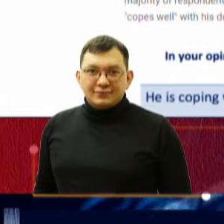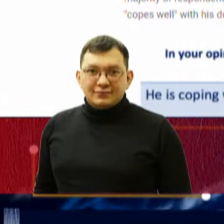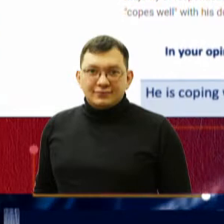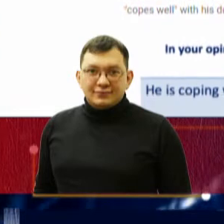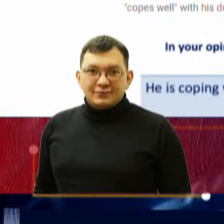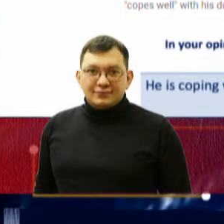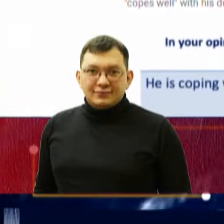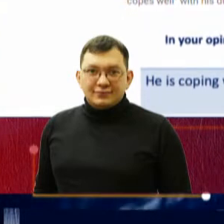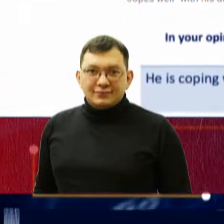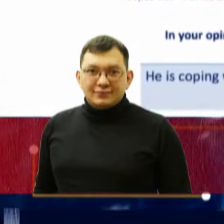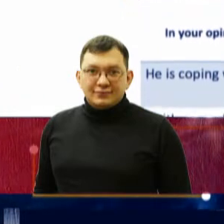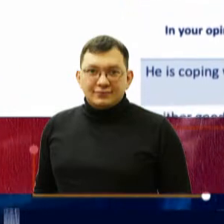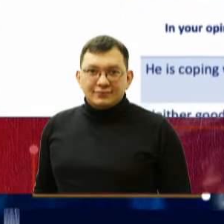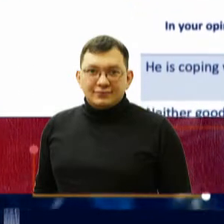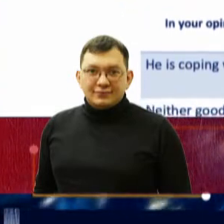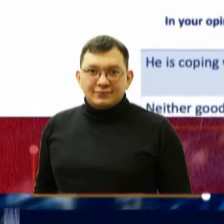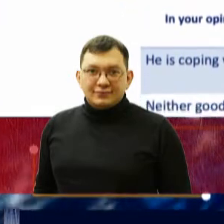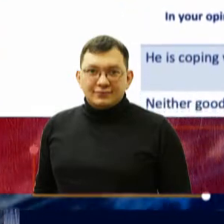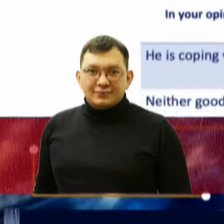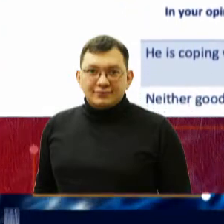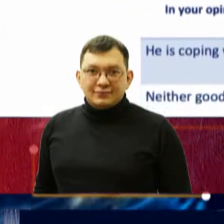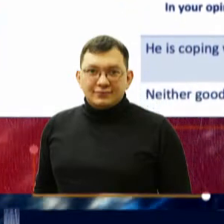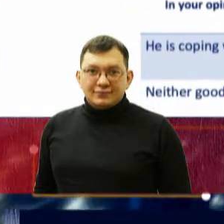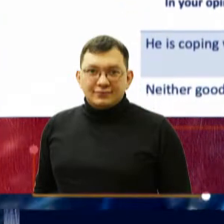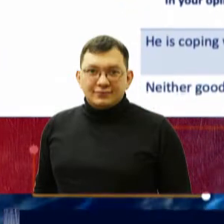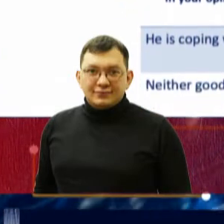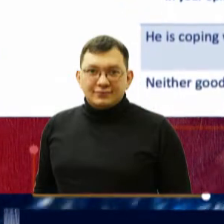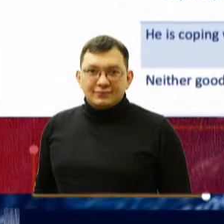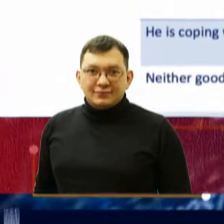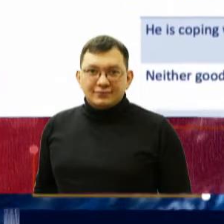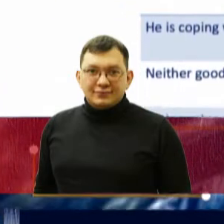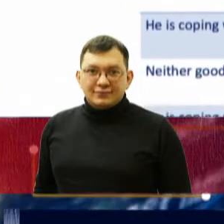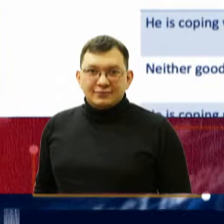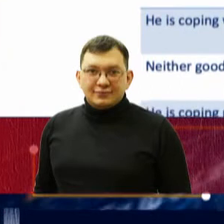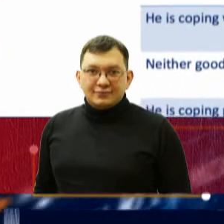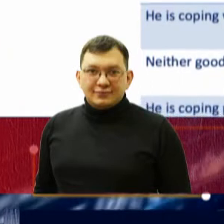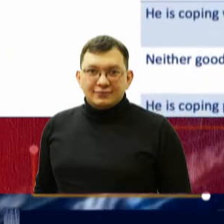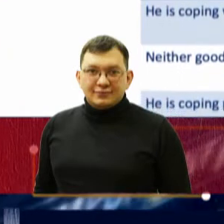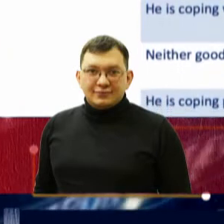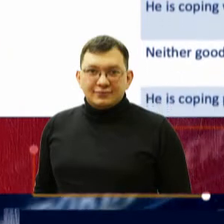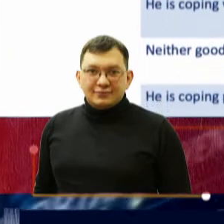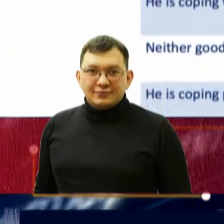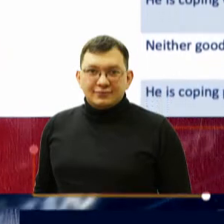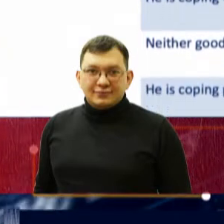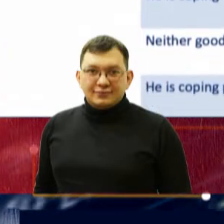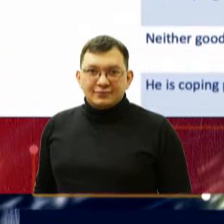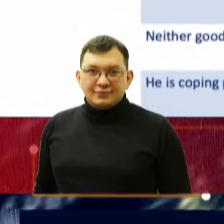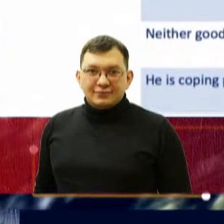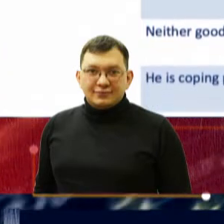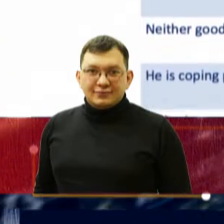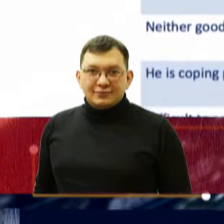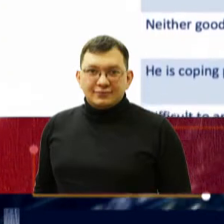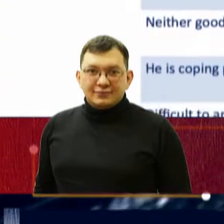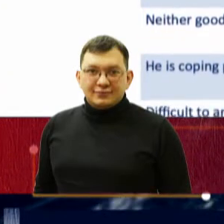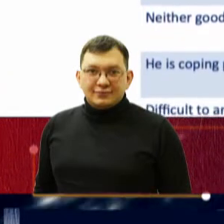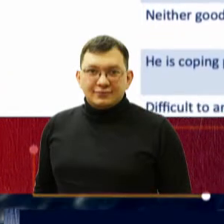тому це не завжди раціональний вибір, на жаль. Дуже часто люди керуються емоціями, і ось вони там пригадують останній момент, хто